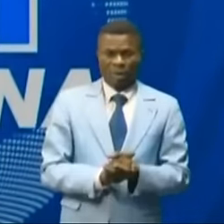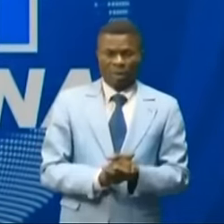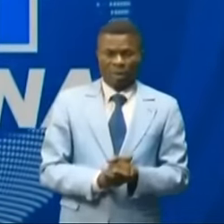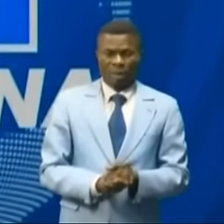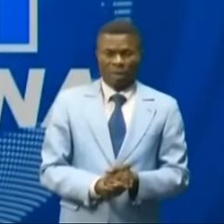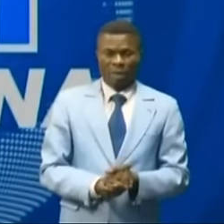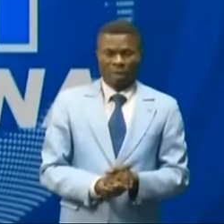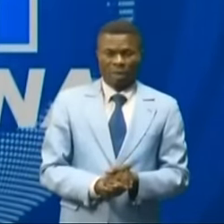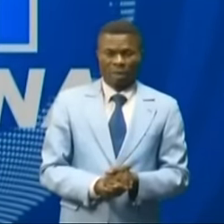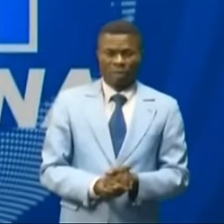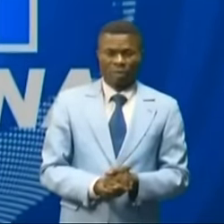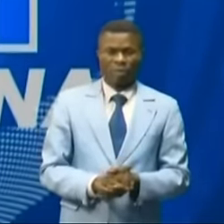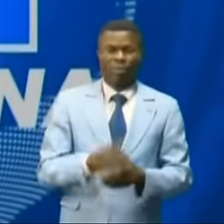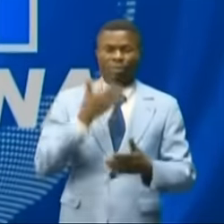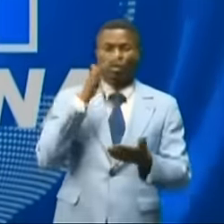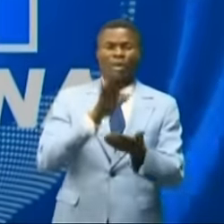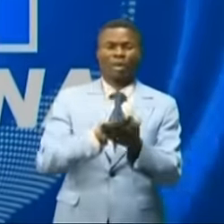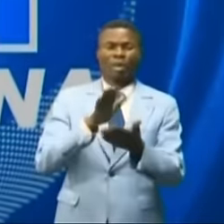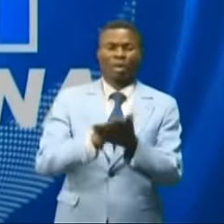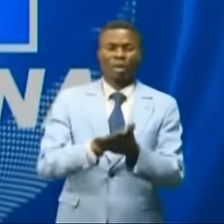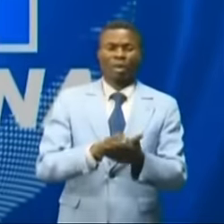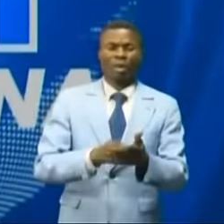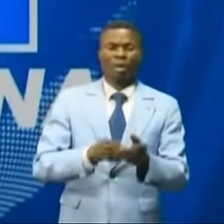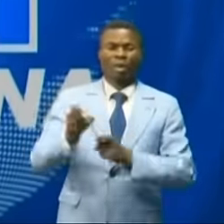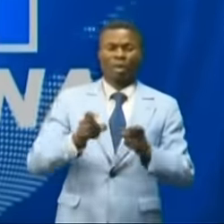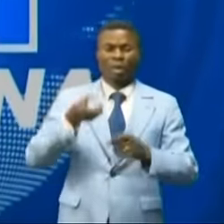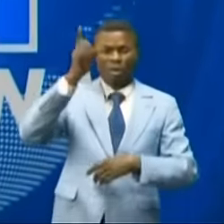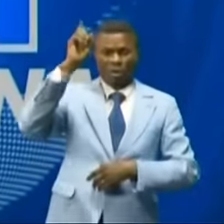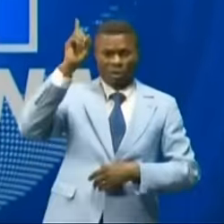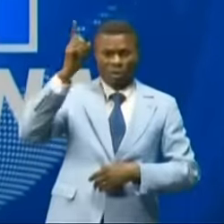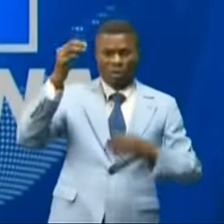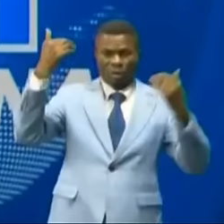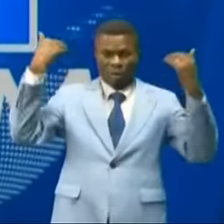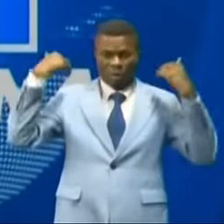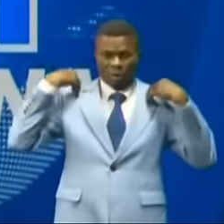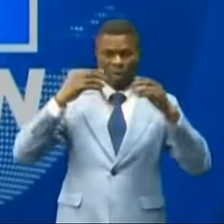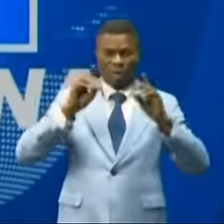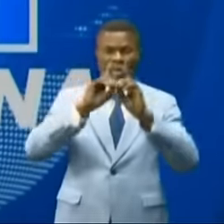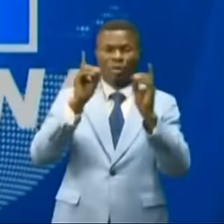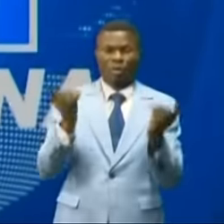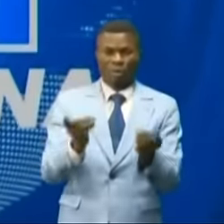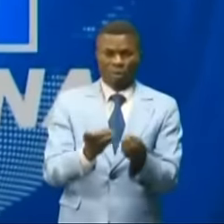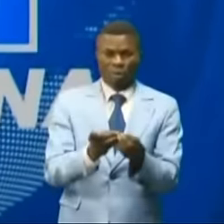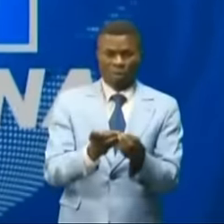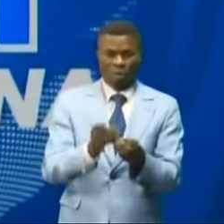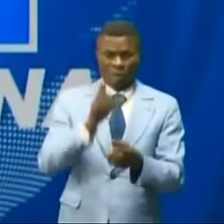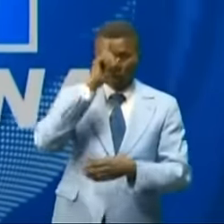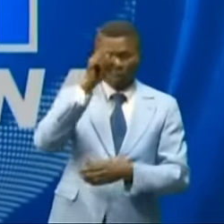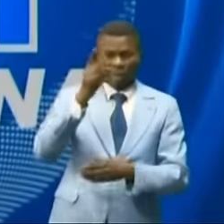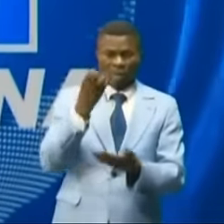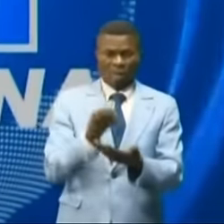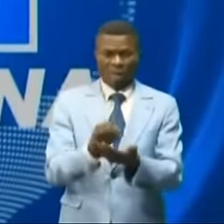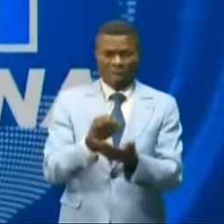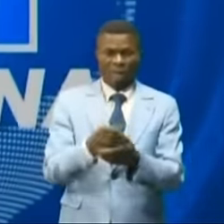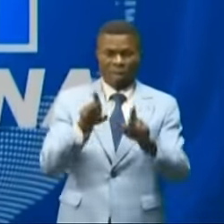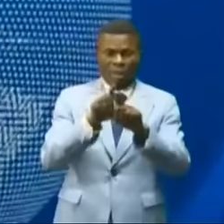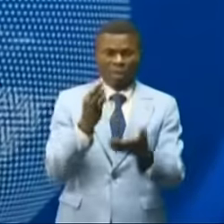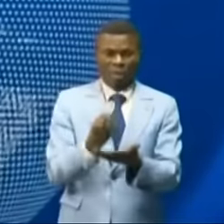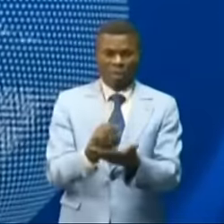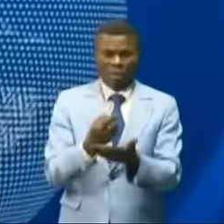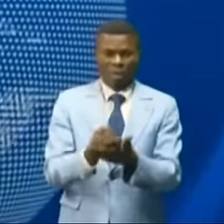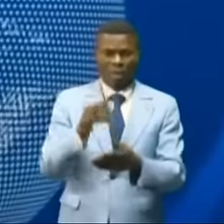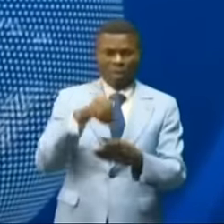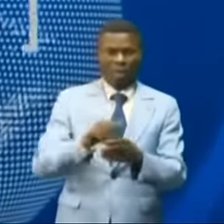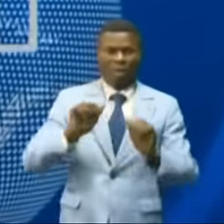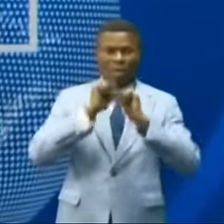Et puis ce message de félicitations à l'administrateur principal, chef de département intelligence économique et financière au sein